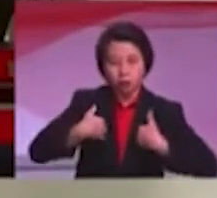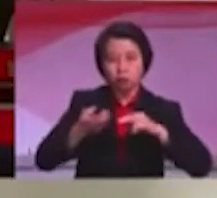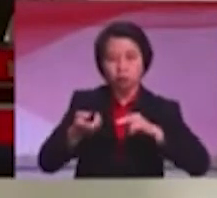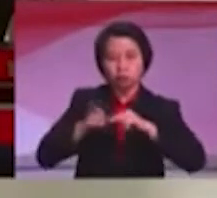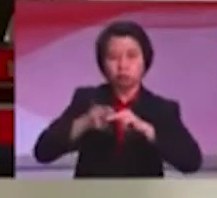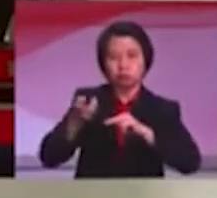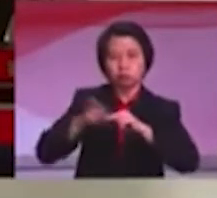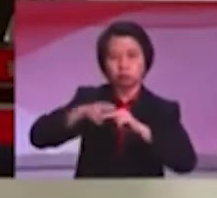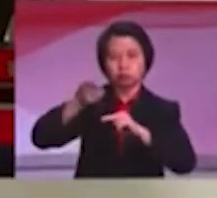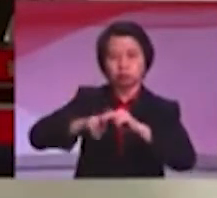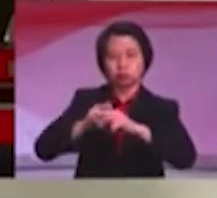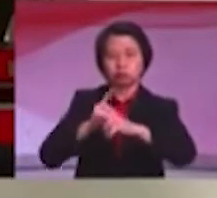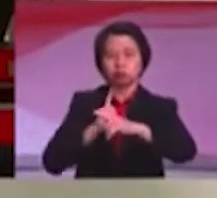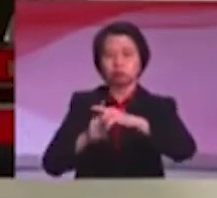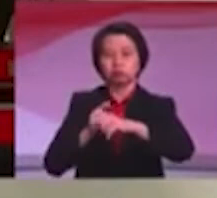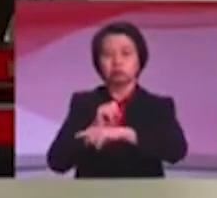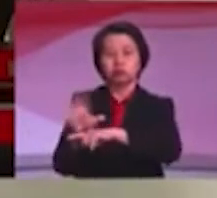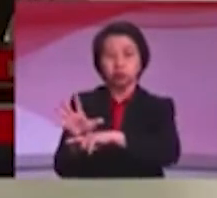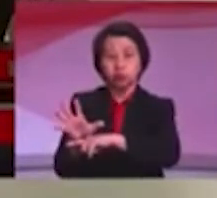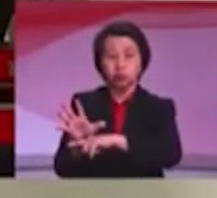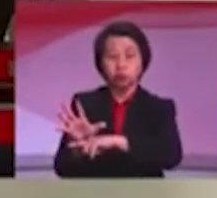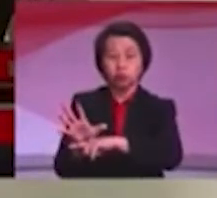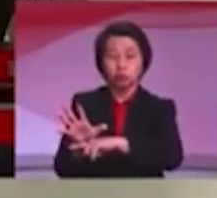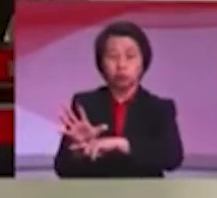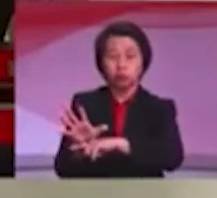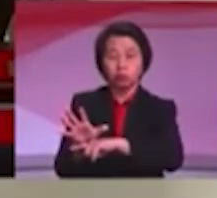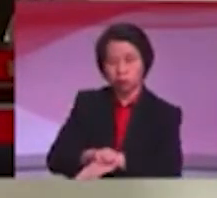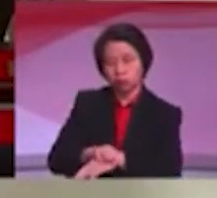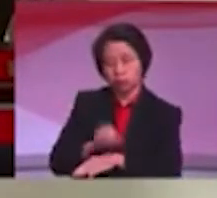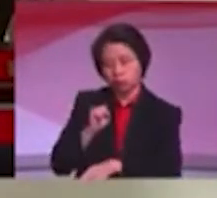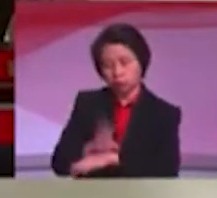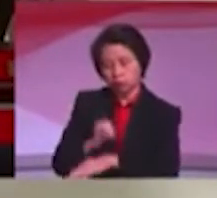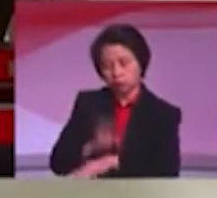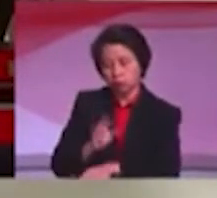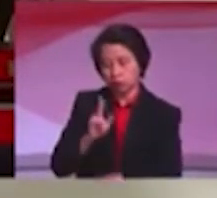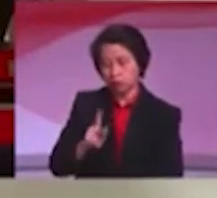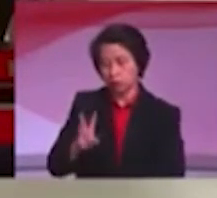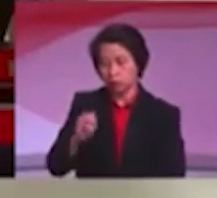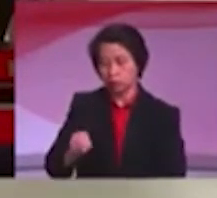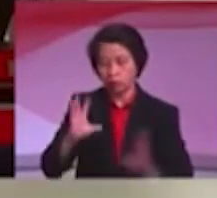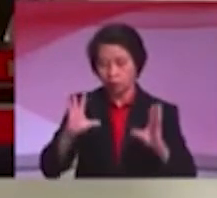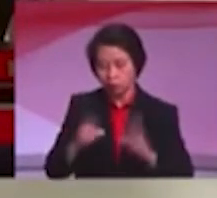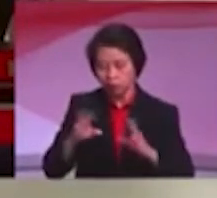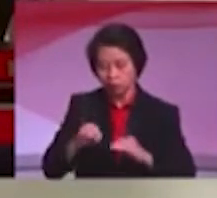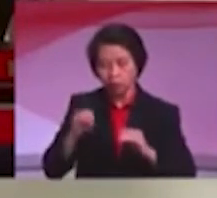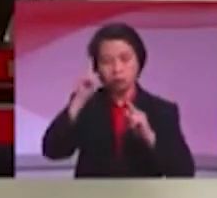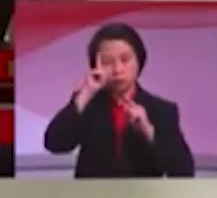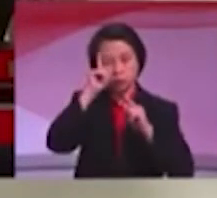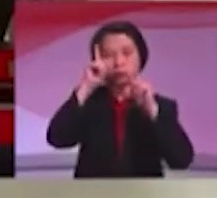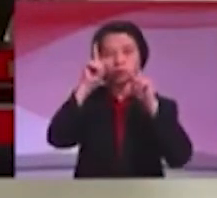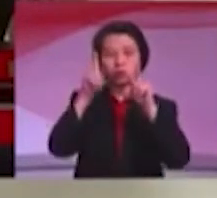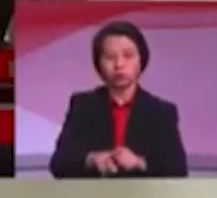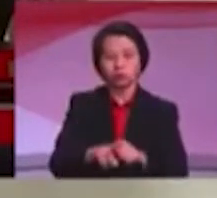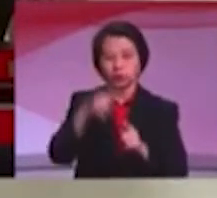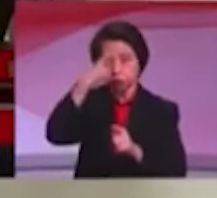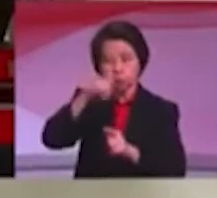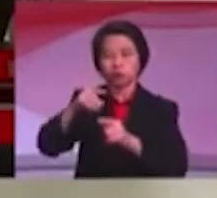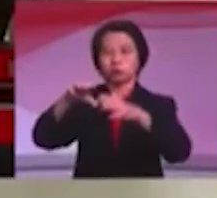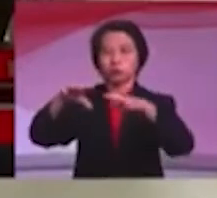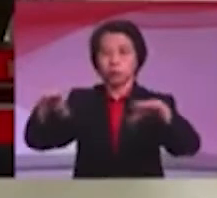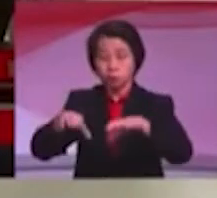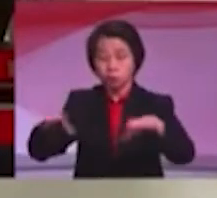peningkatan kisscomic Nanti secara mendadak sidang hari ini bertujuan untuk melaksanakan